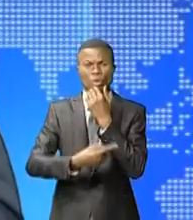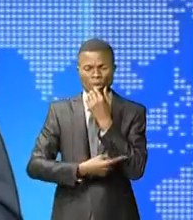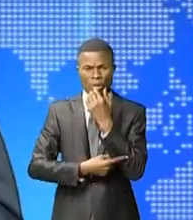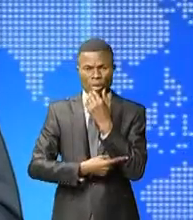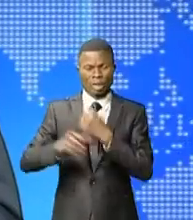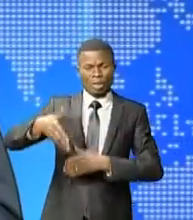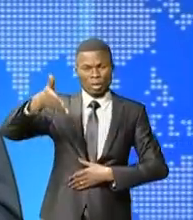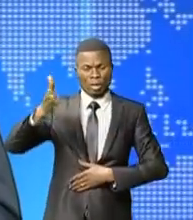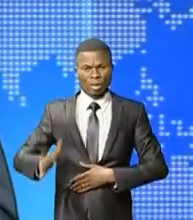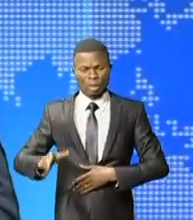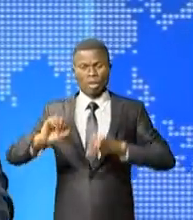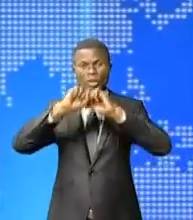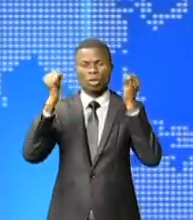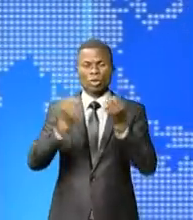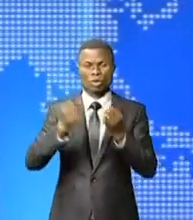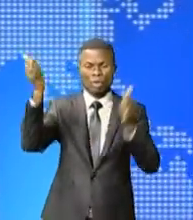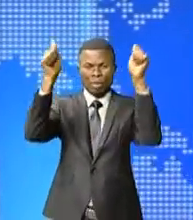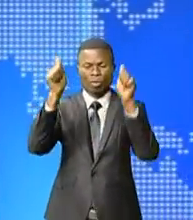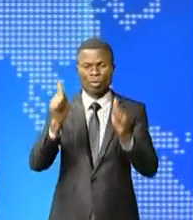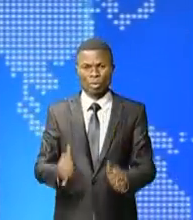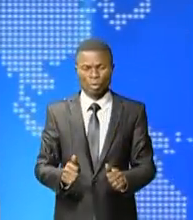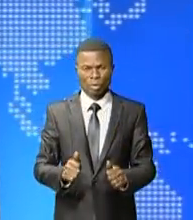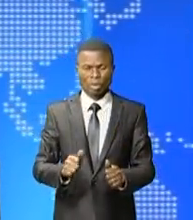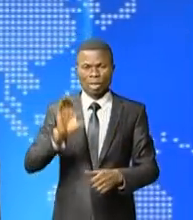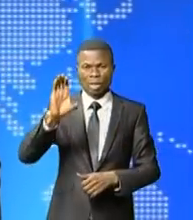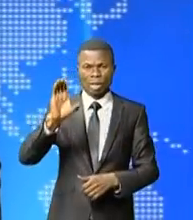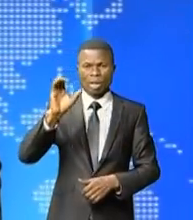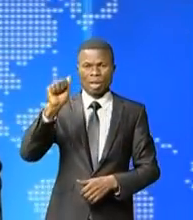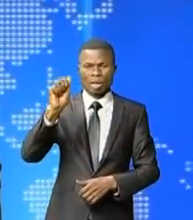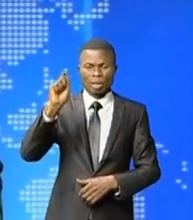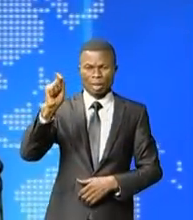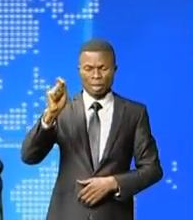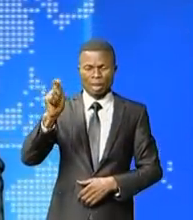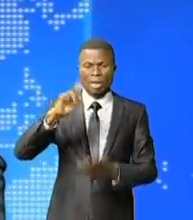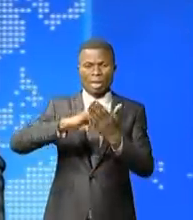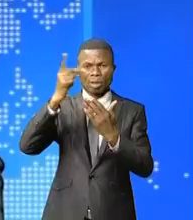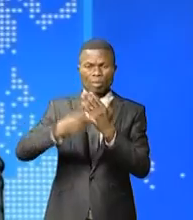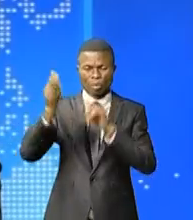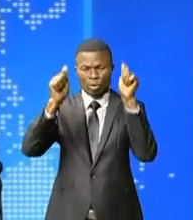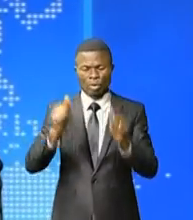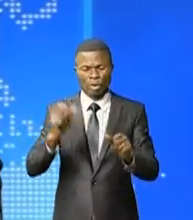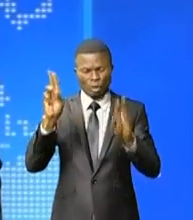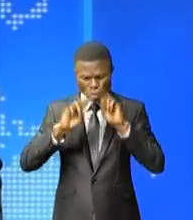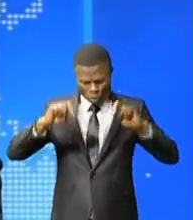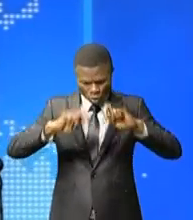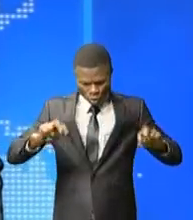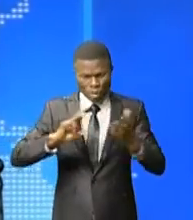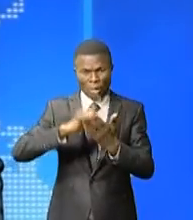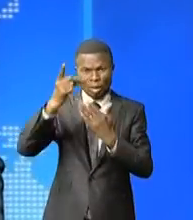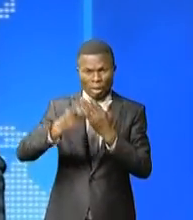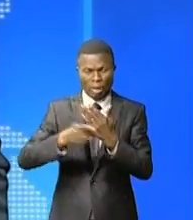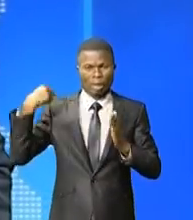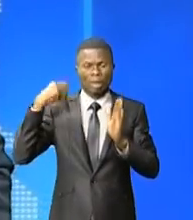les experts de la firme panafricaine CAT Project Africa dans le cadre d'une étude de faisabilité du programme